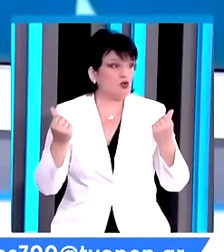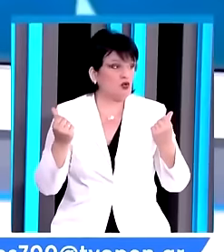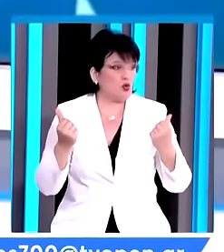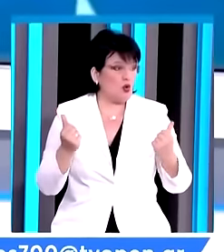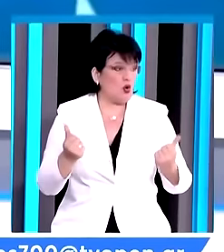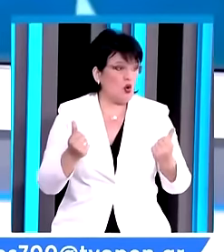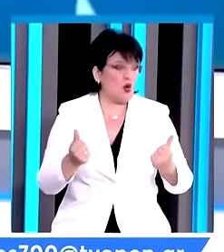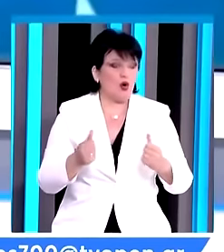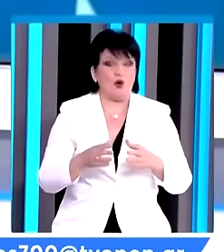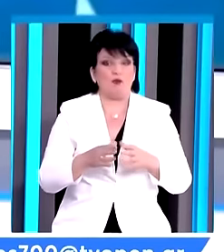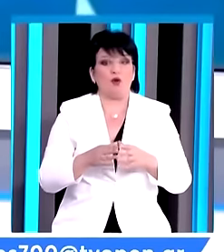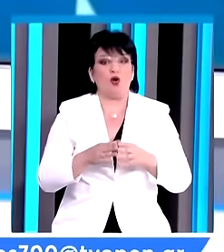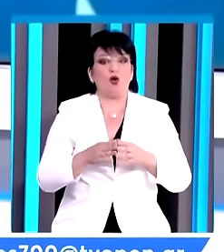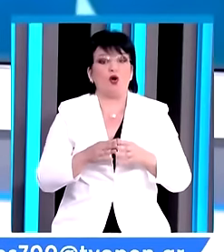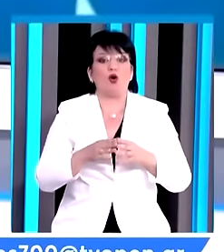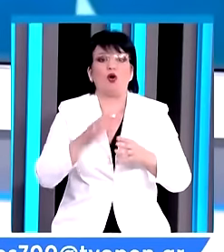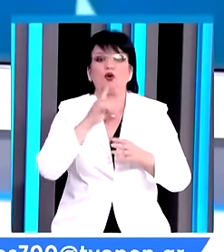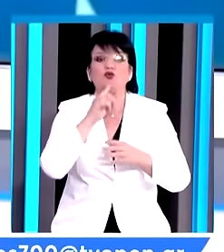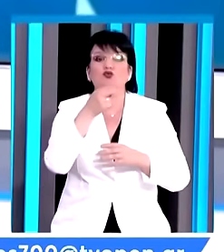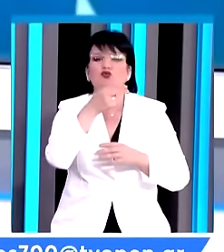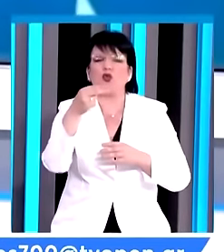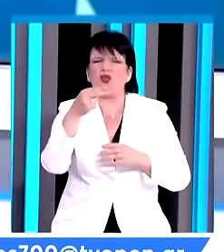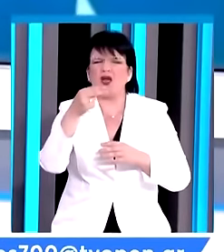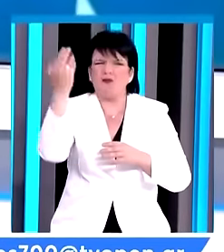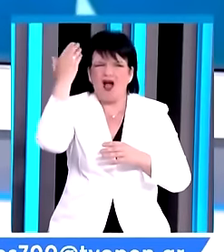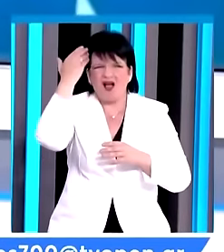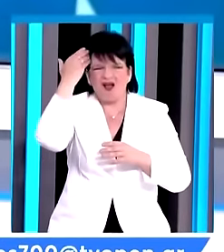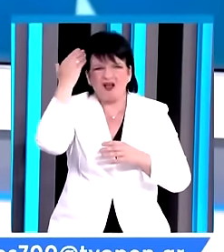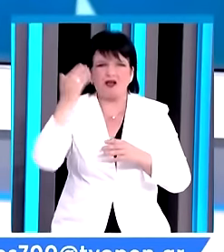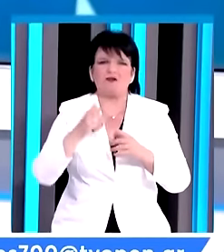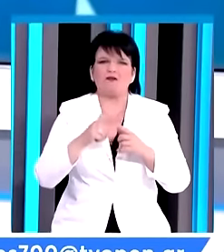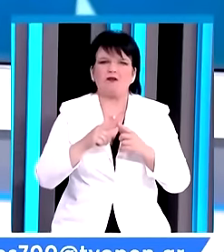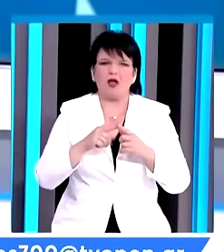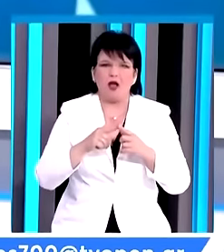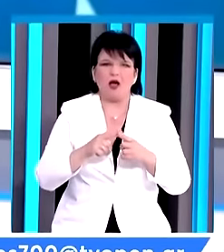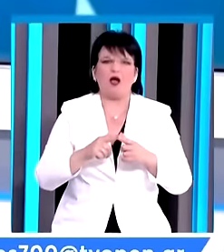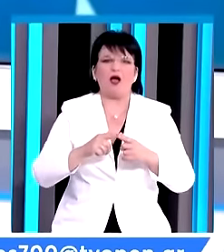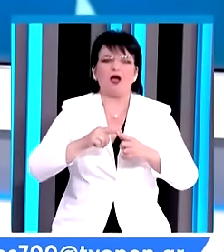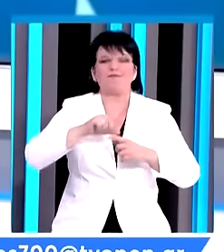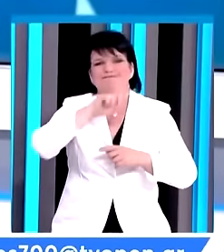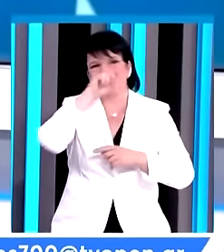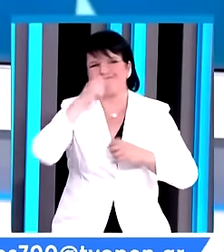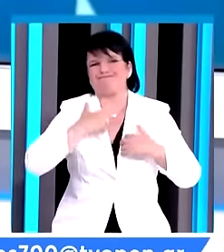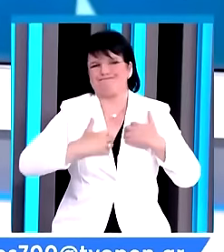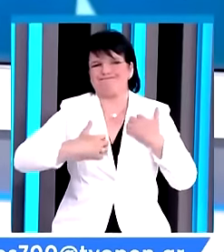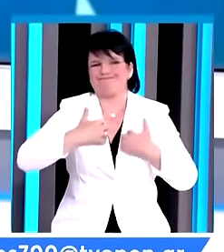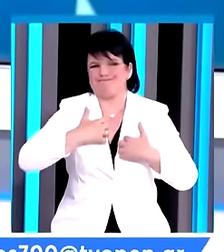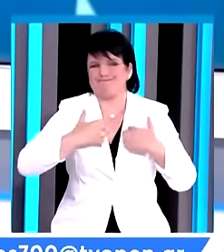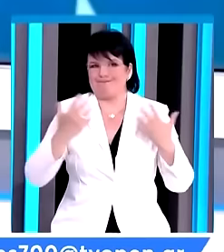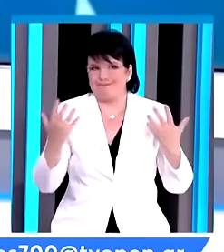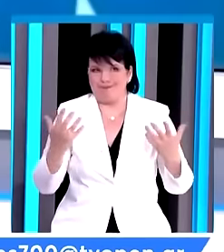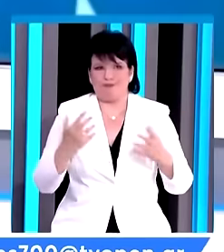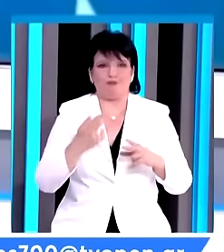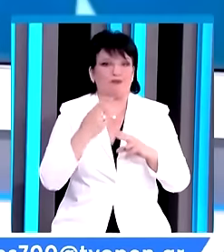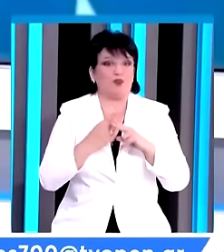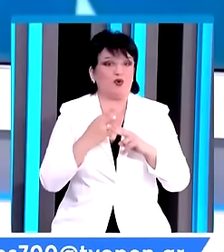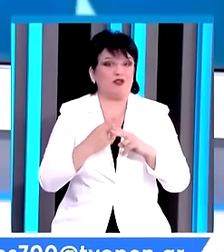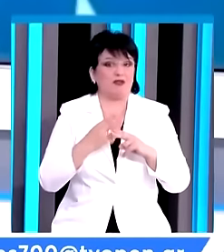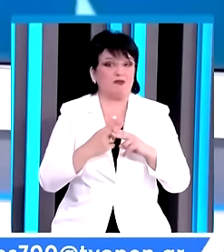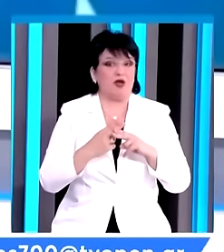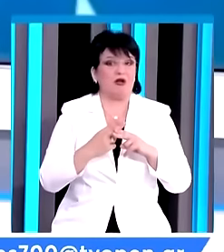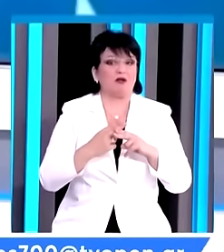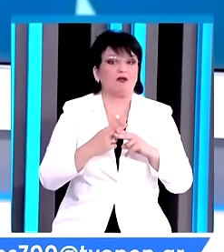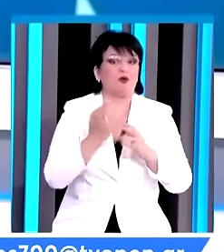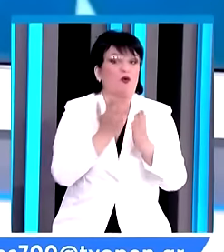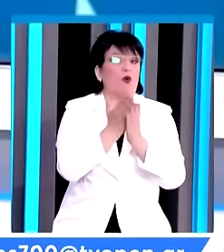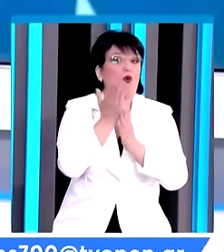στις κατηδίαν συζητήσεις ότι το πρόβλημα της ακρίβειας είναι το πρώτο ζήτημα το οποίο απασχολεί σήμερα το ελληνικό νοικοκύριο. Σε μεγάλο βαθμό έχουν